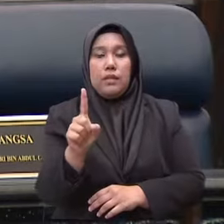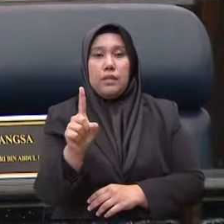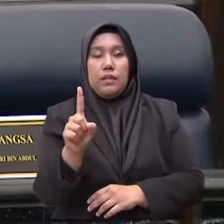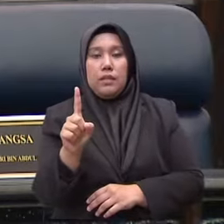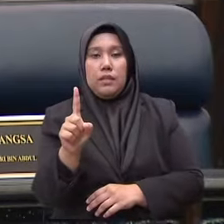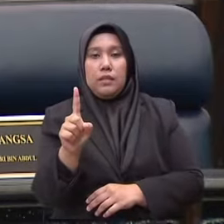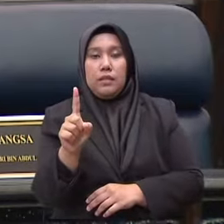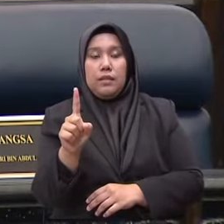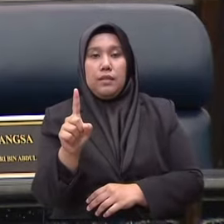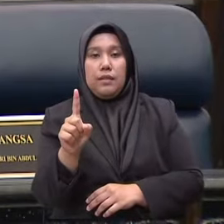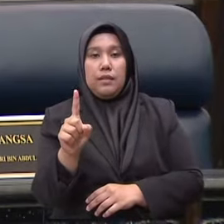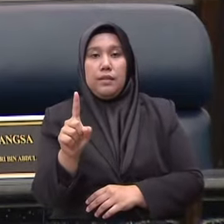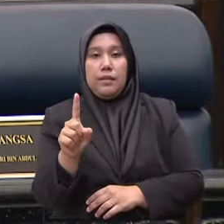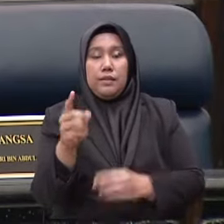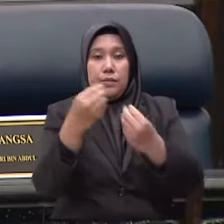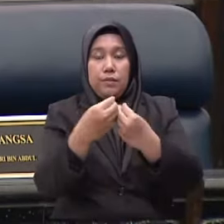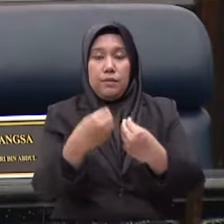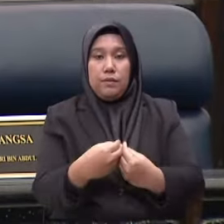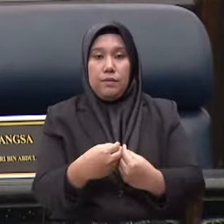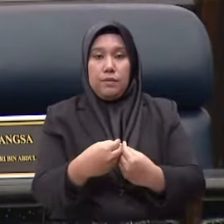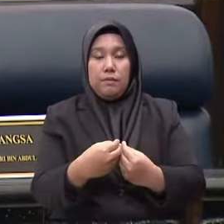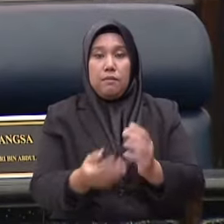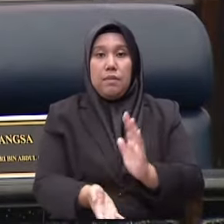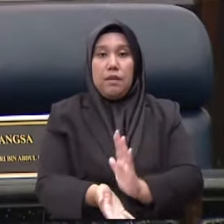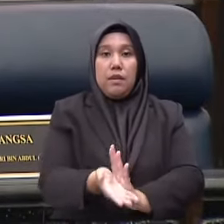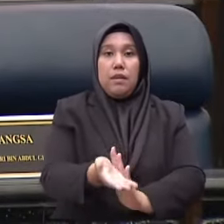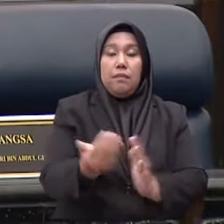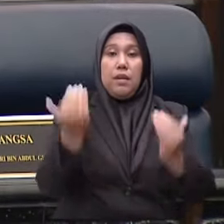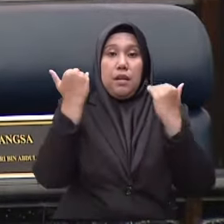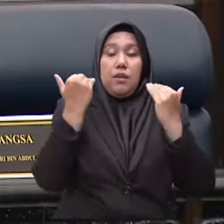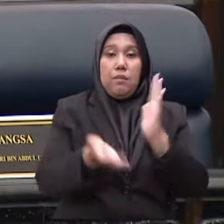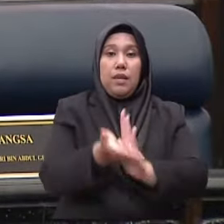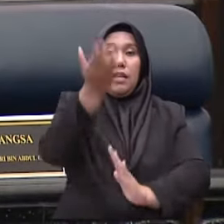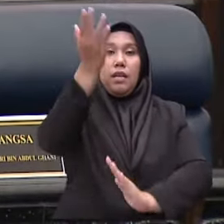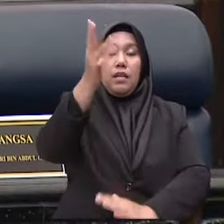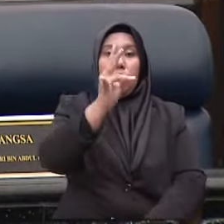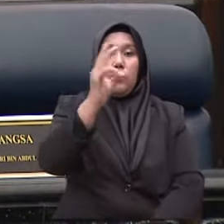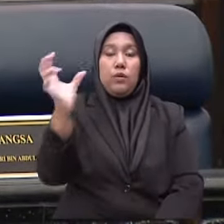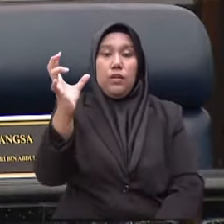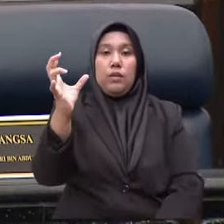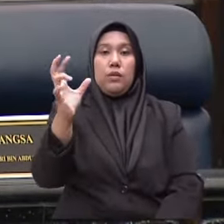pengangguran negara meningkat 730 r000